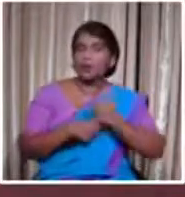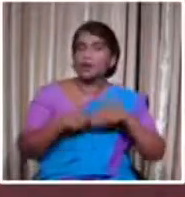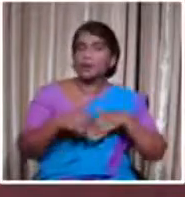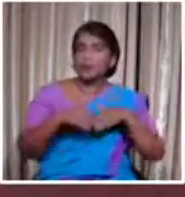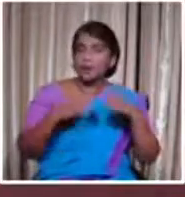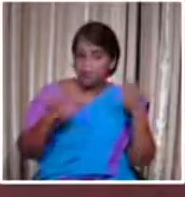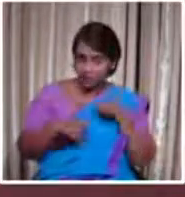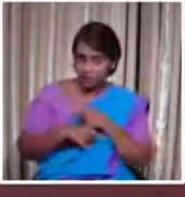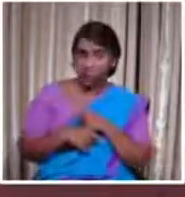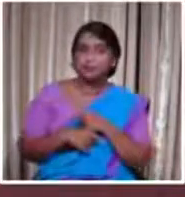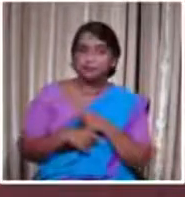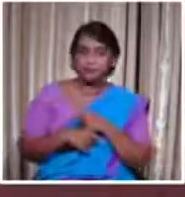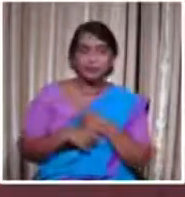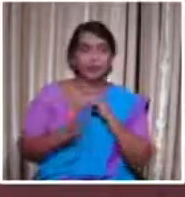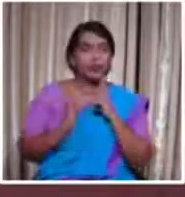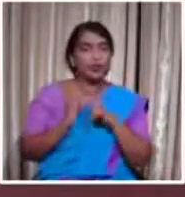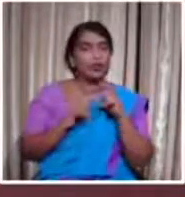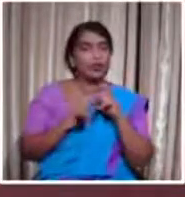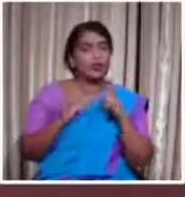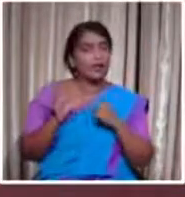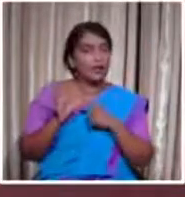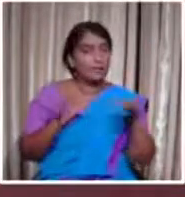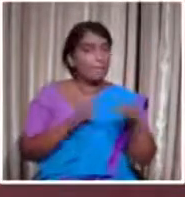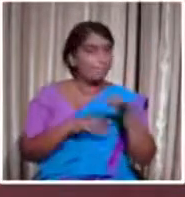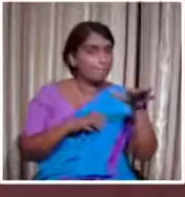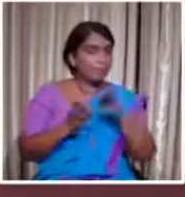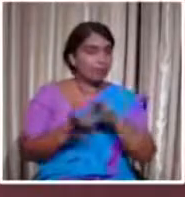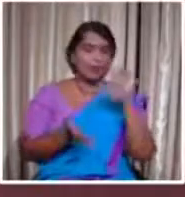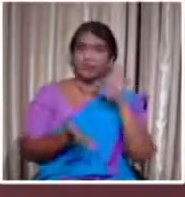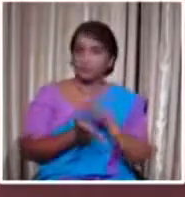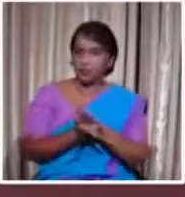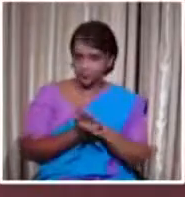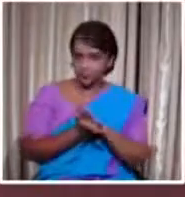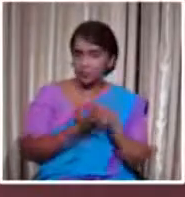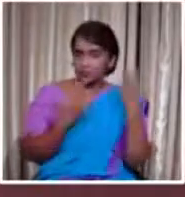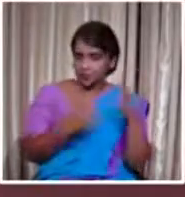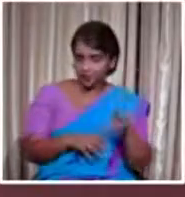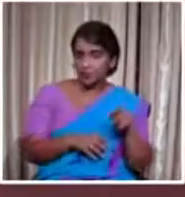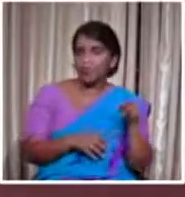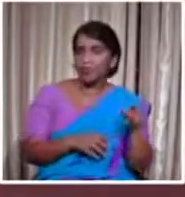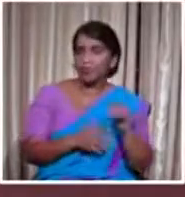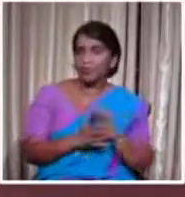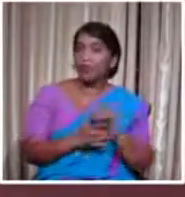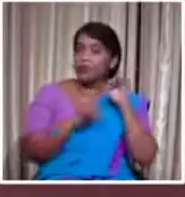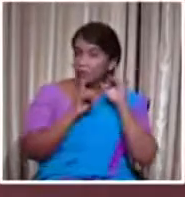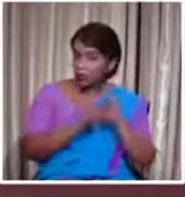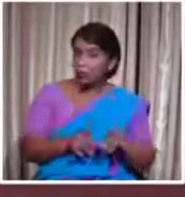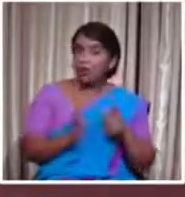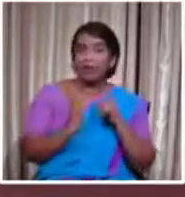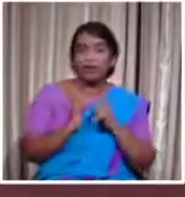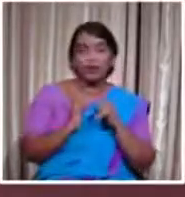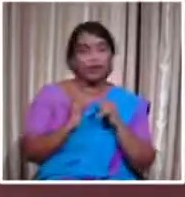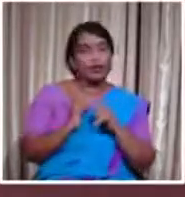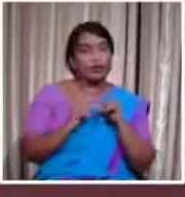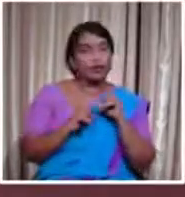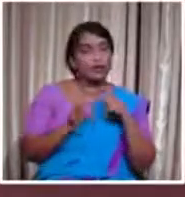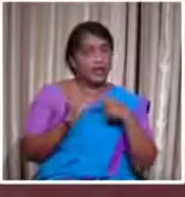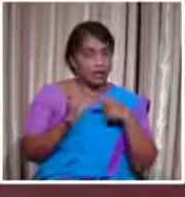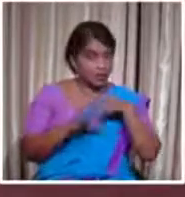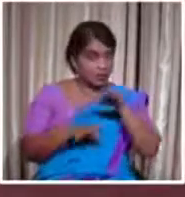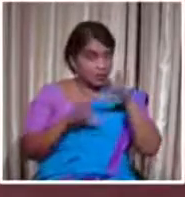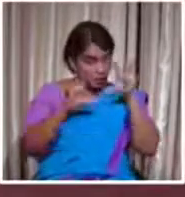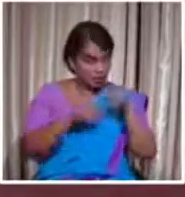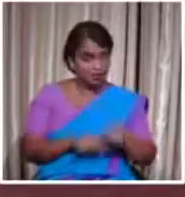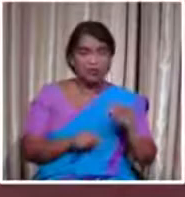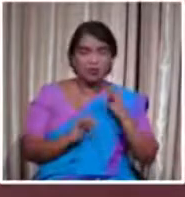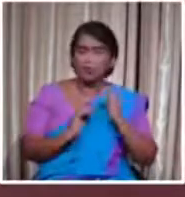පත්‍රයේ මගින් නාගරික සංවර්ධන ප්‍රදේශයක් බවට ප්‍රකාශයට පත් කර තියෙනවා එවැනි නාගරික සංවර්ධන ප්‍රදේශයක යම්